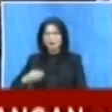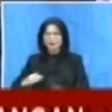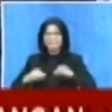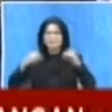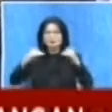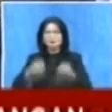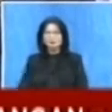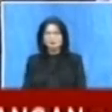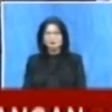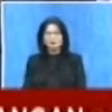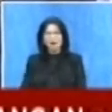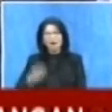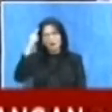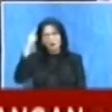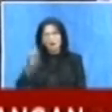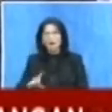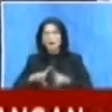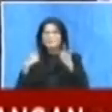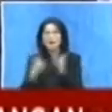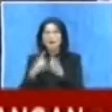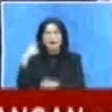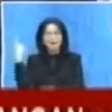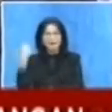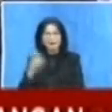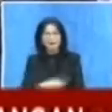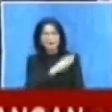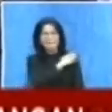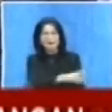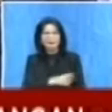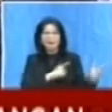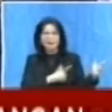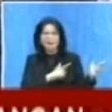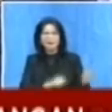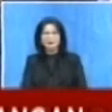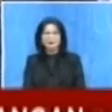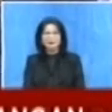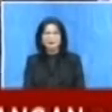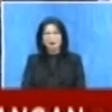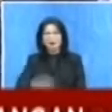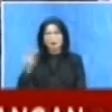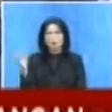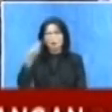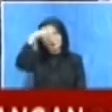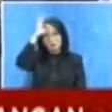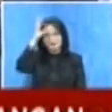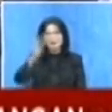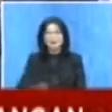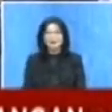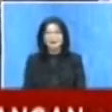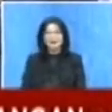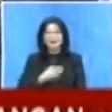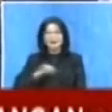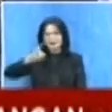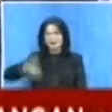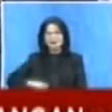Kepala Lembaga Pemerintahan, Panglima TNI, Kapolri, dan Jaksa